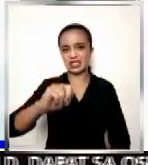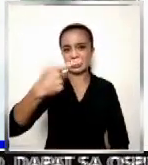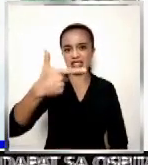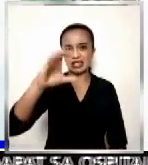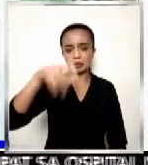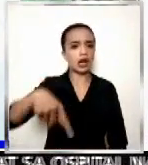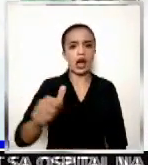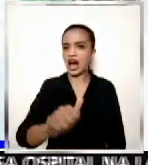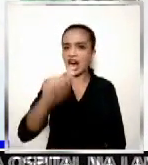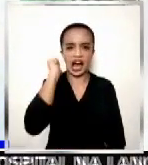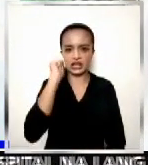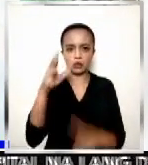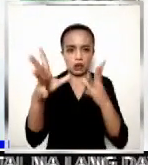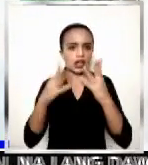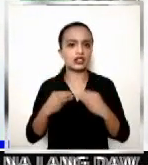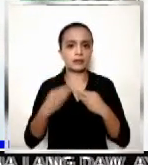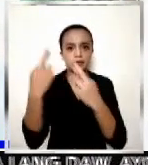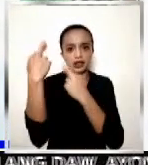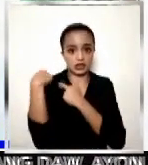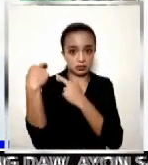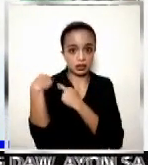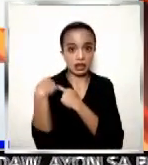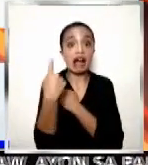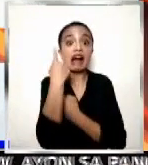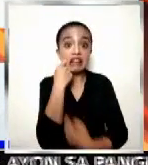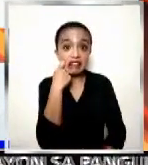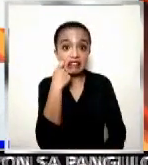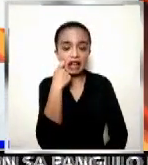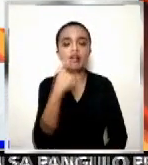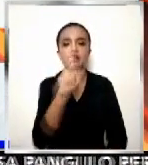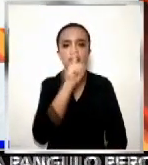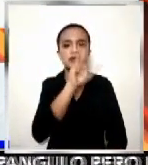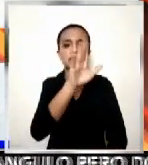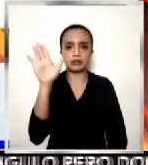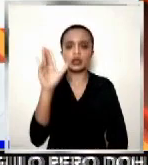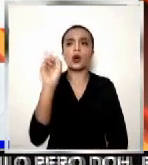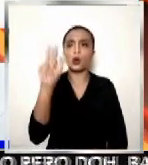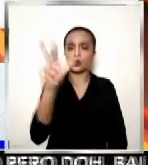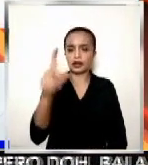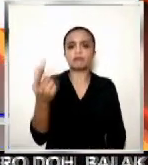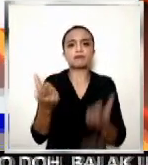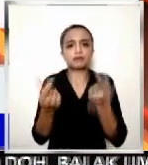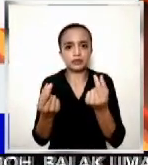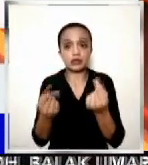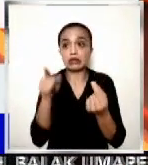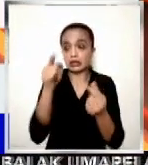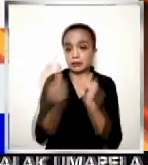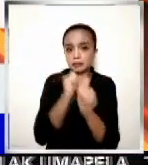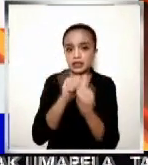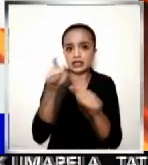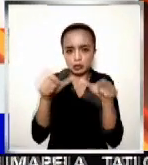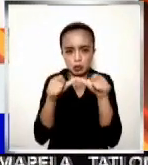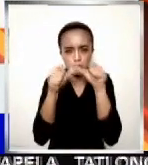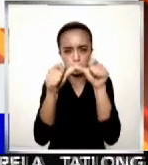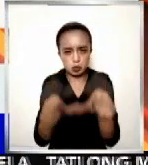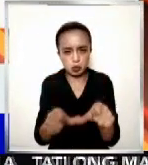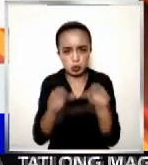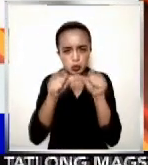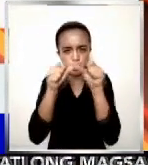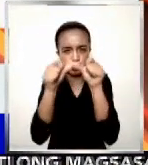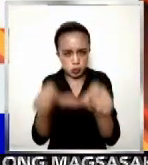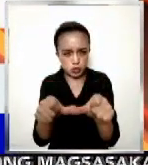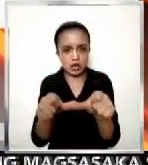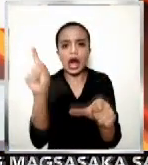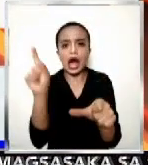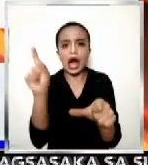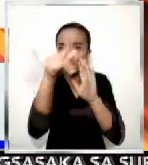ito. Kanina, nangako na silang gagawin ito. Does it mean that they will continue to defy what the policy of DOE is?